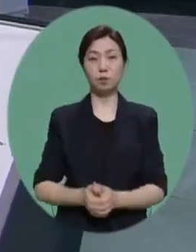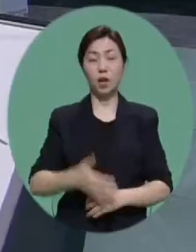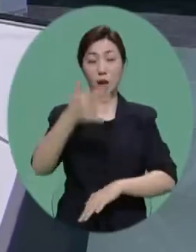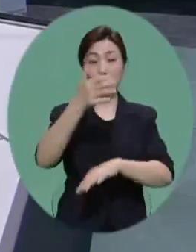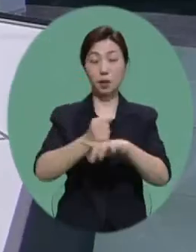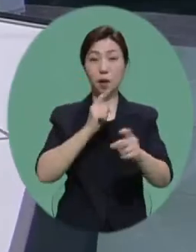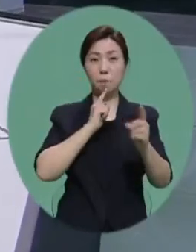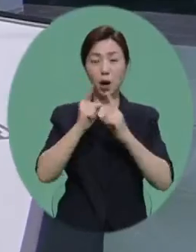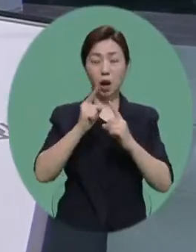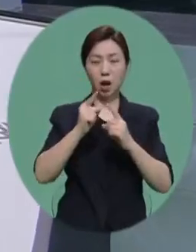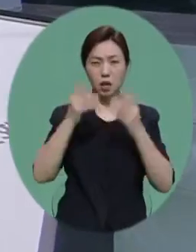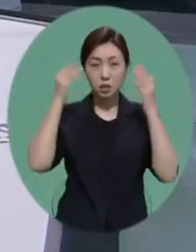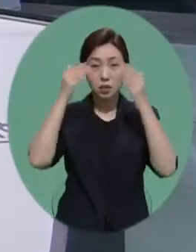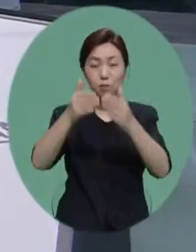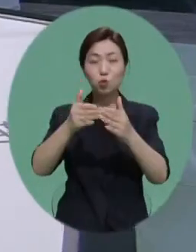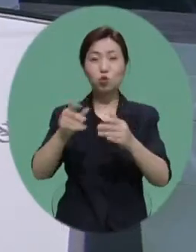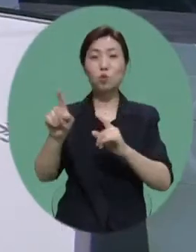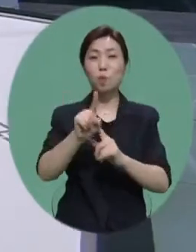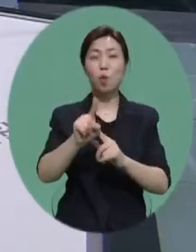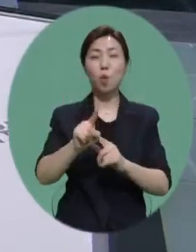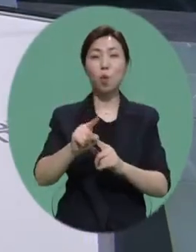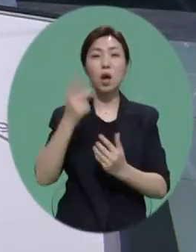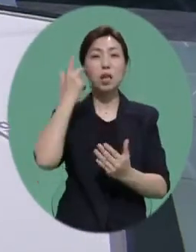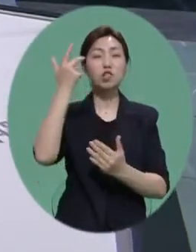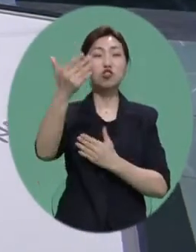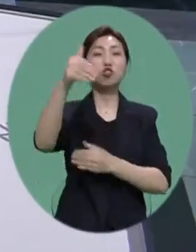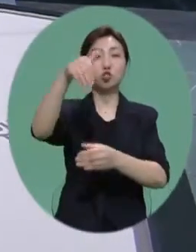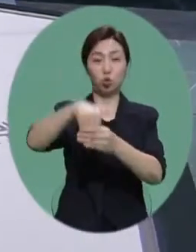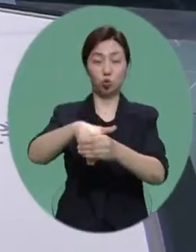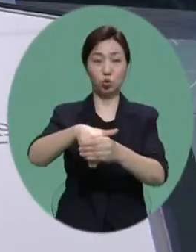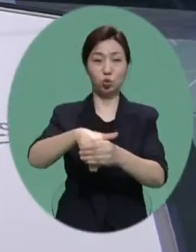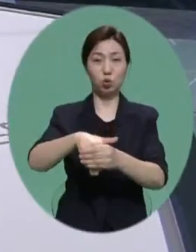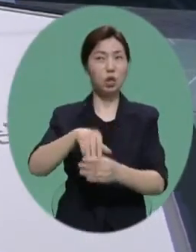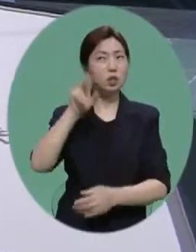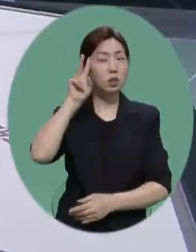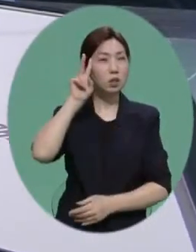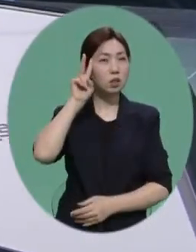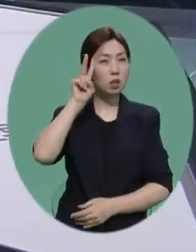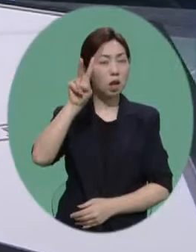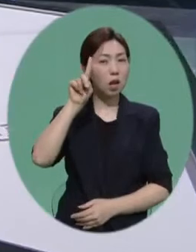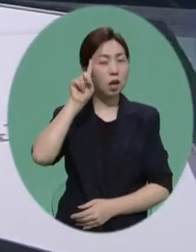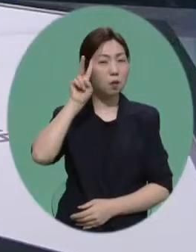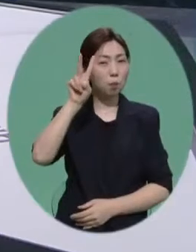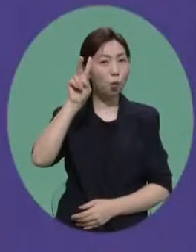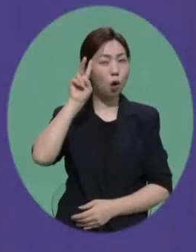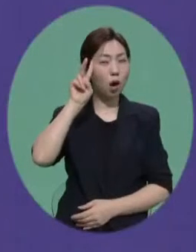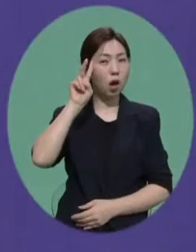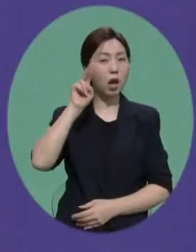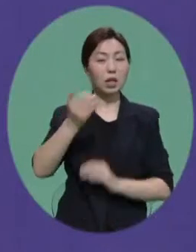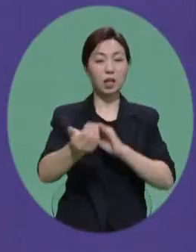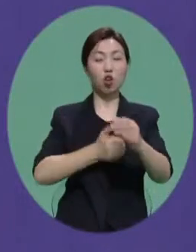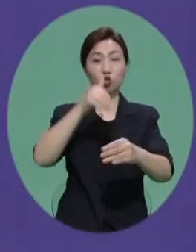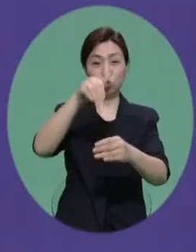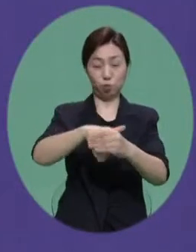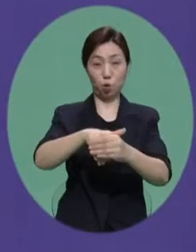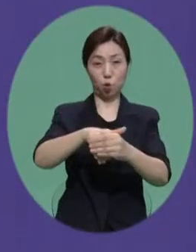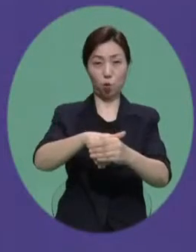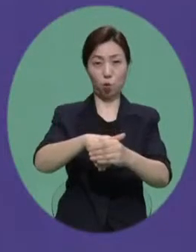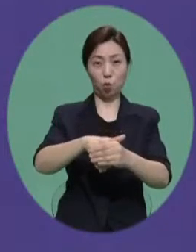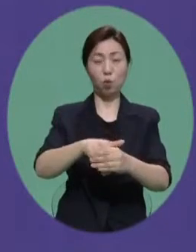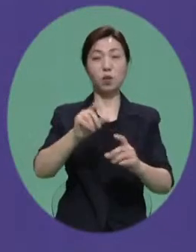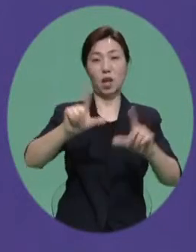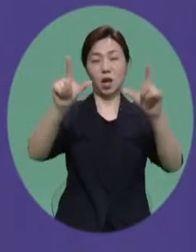게 일주일 남았죠 선거 내일 모래가 사전투표 인데 아마 이 프로그램 시청하고 계시는 6구간 자 여러분들 국민